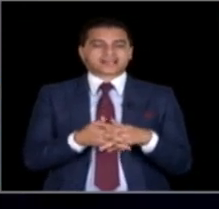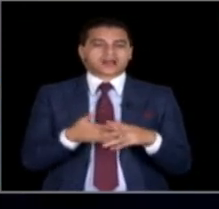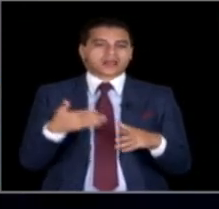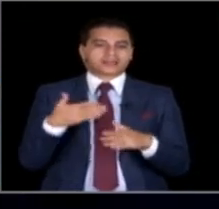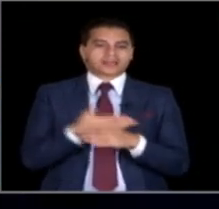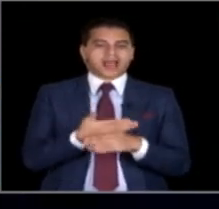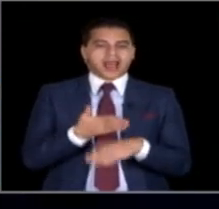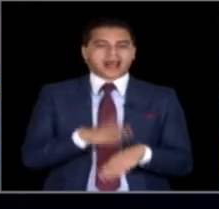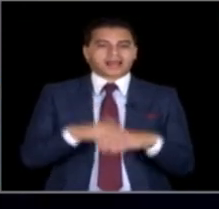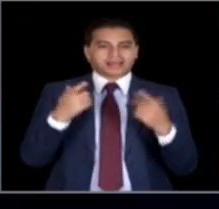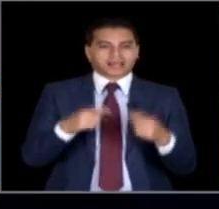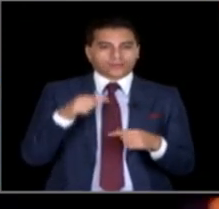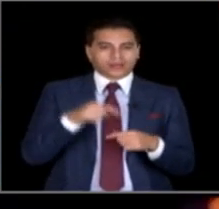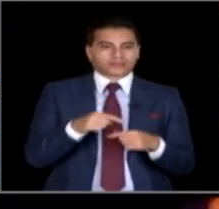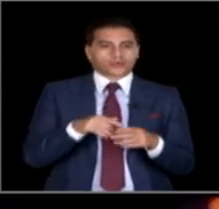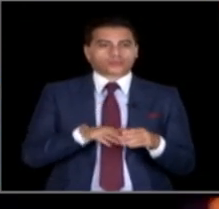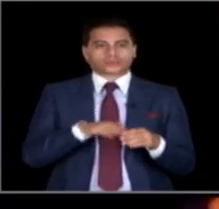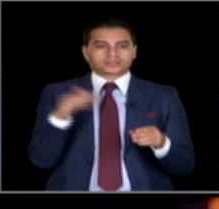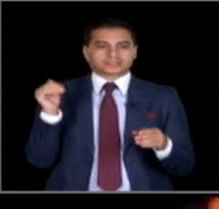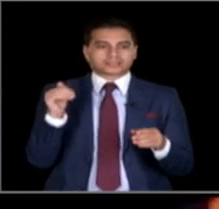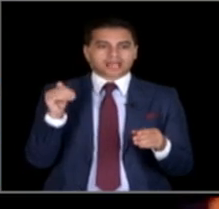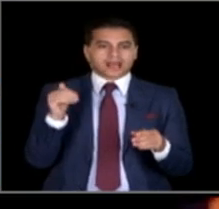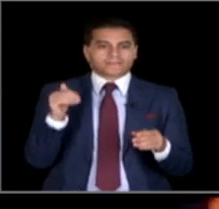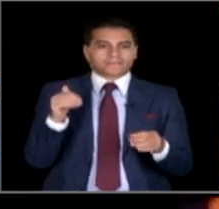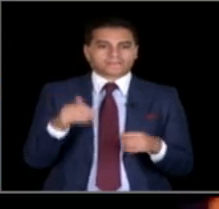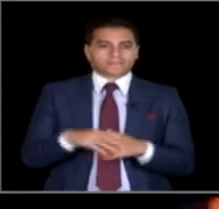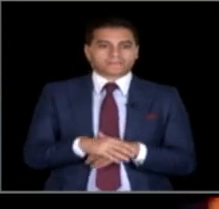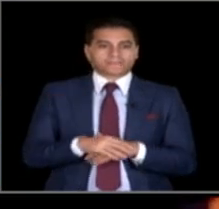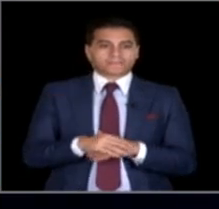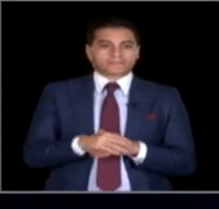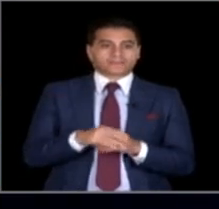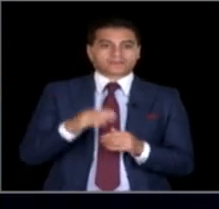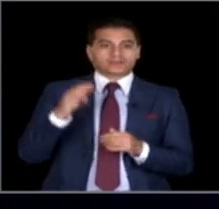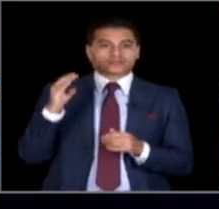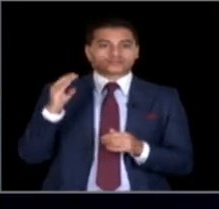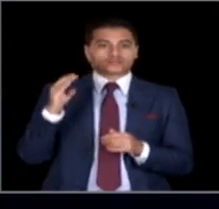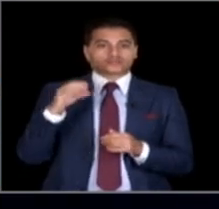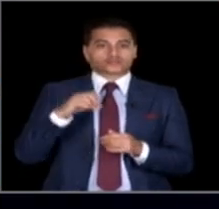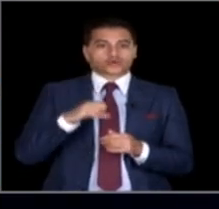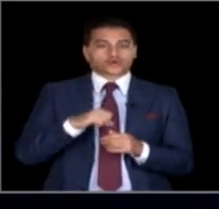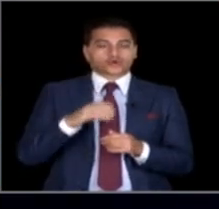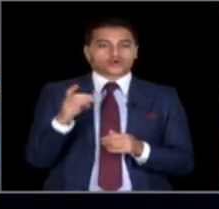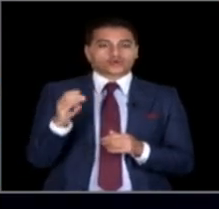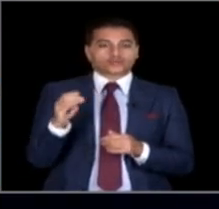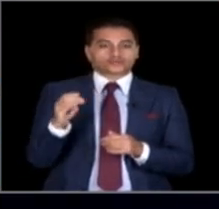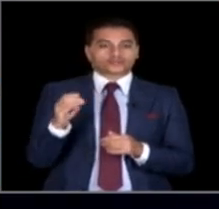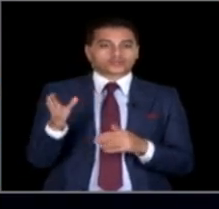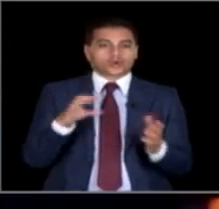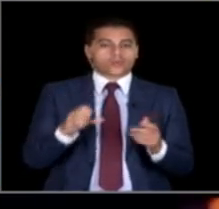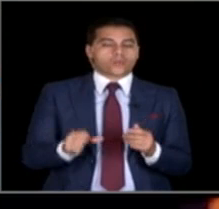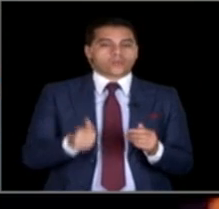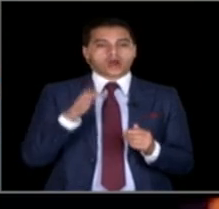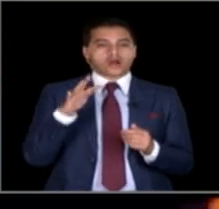نيو جيرسي فانسحبوا. إن شاء الله جورج واشنطن. جورج واشنطن رئيس يا